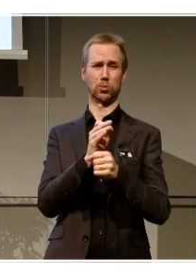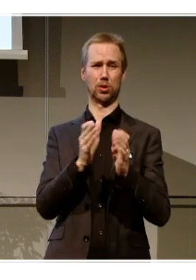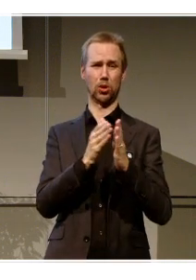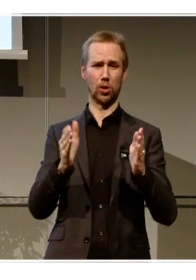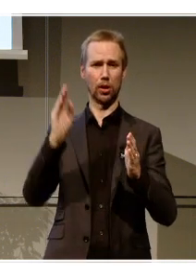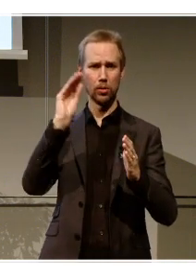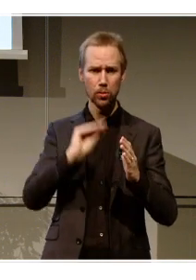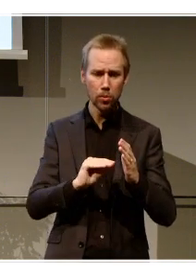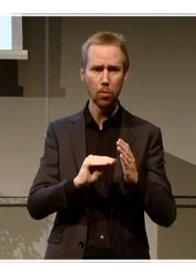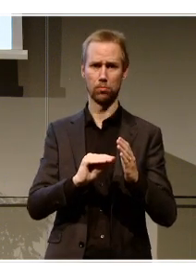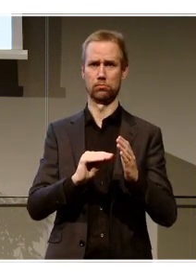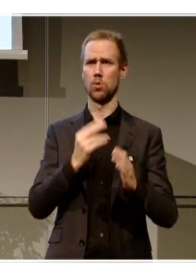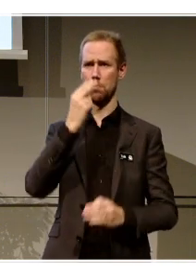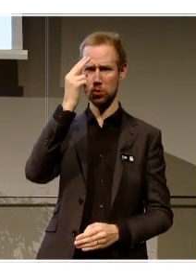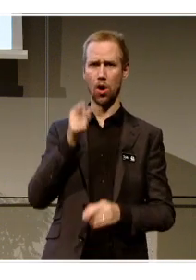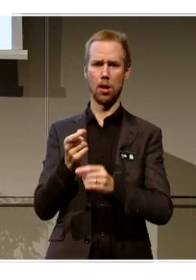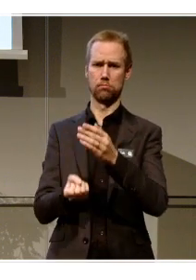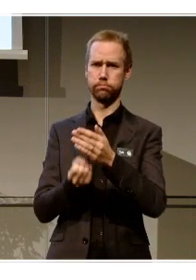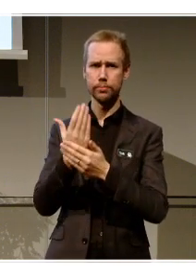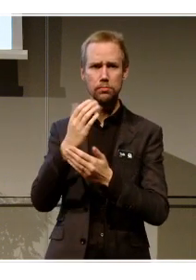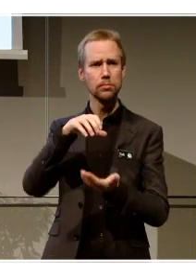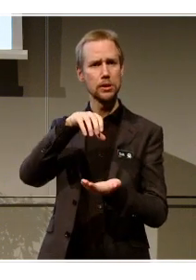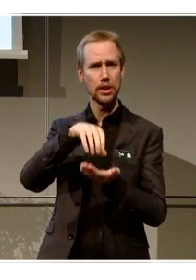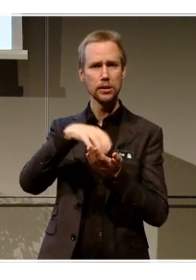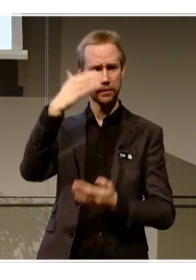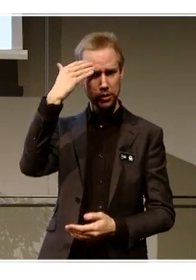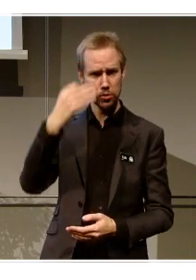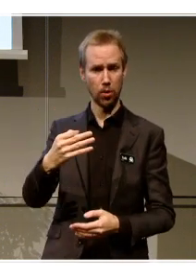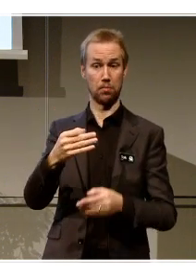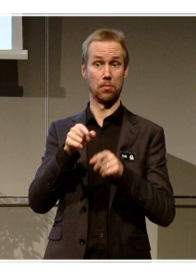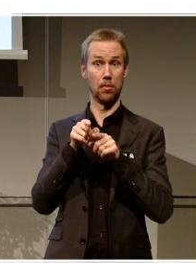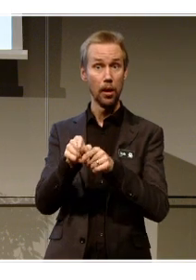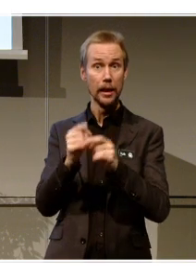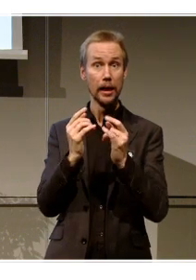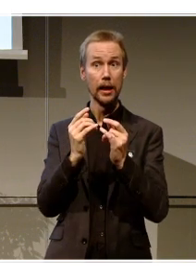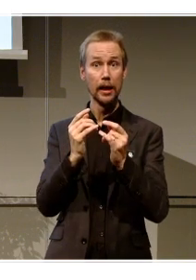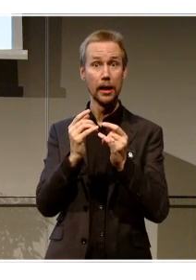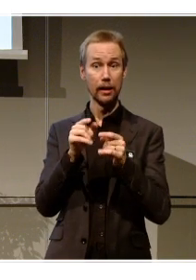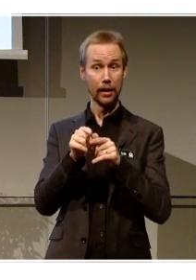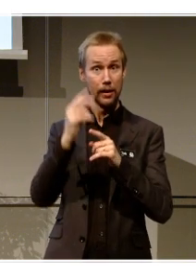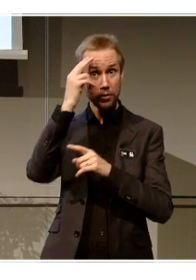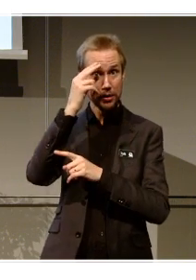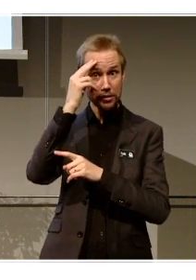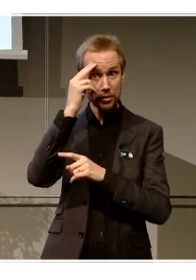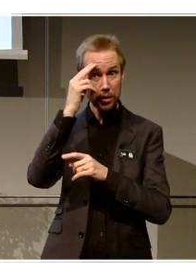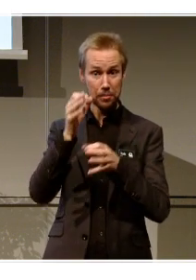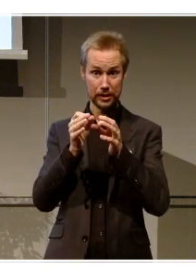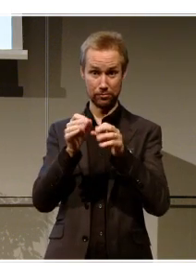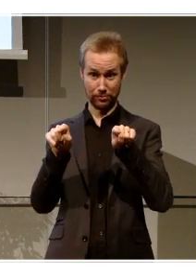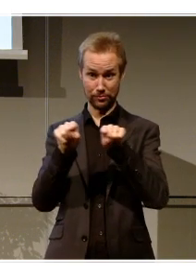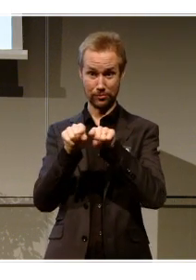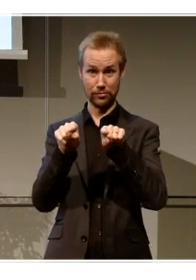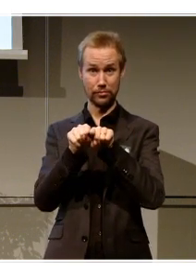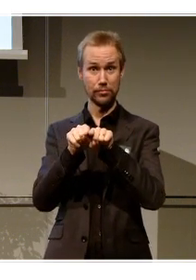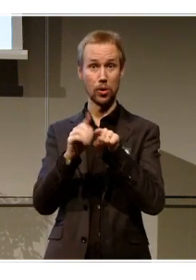ämnet statsvetenskap i Uppsala, och institutionen sitter ihop med domkyrkomuren, bara så ni förstår hur nära det var staten. Då handlar